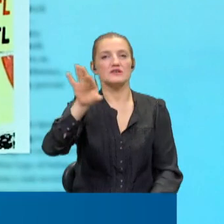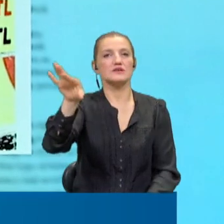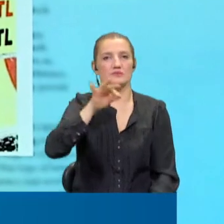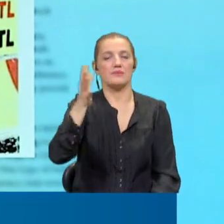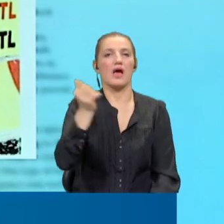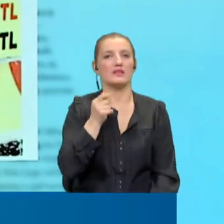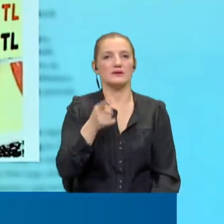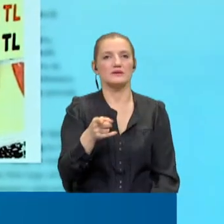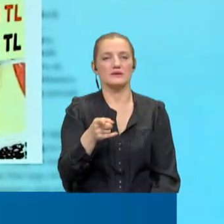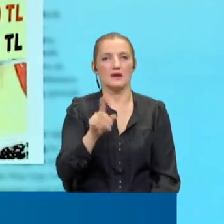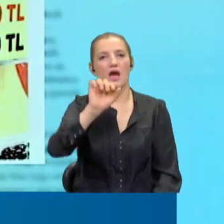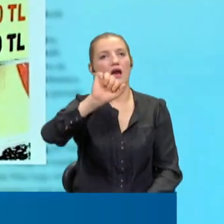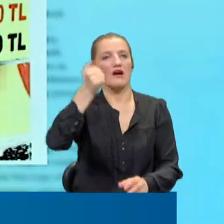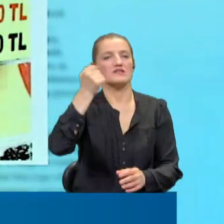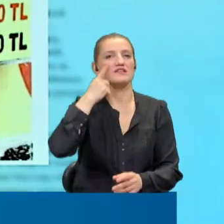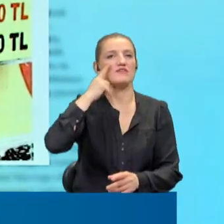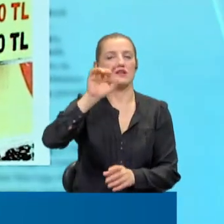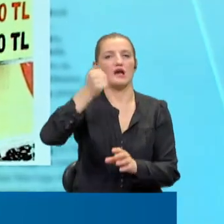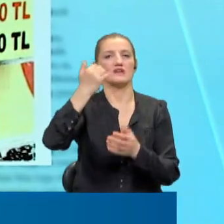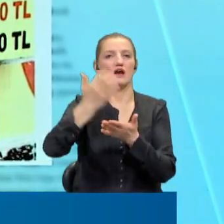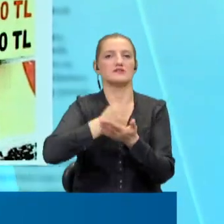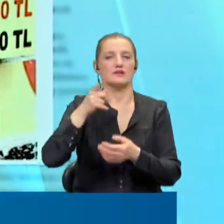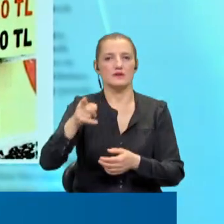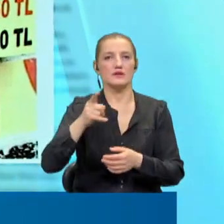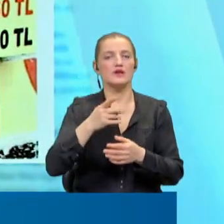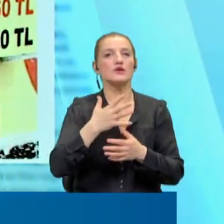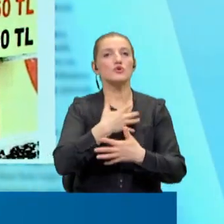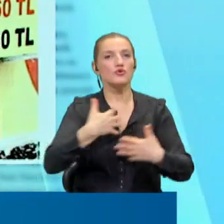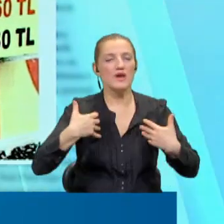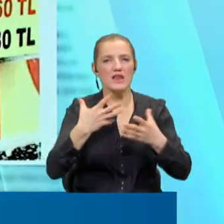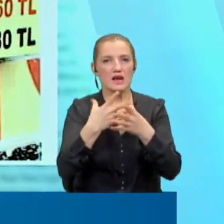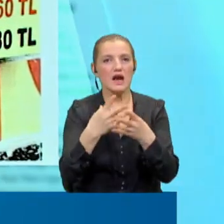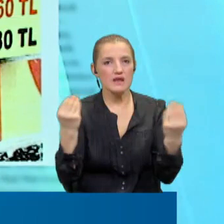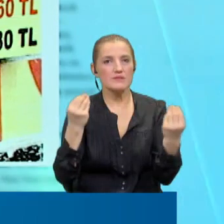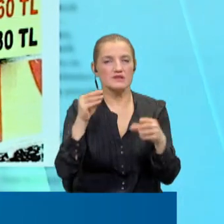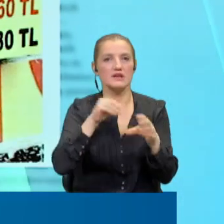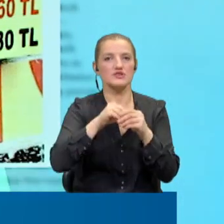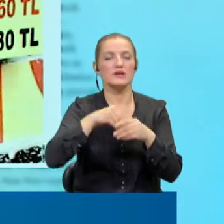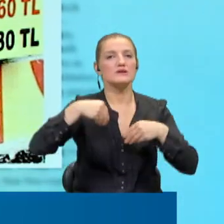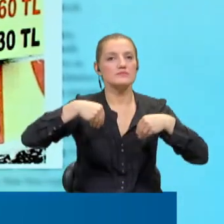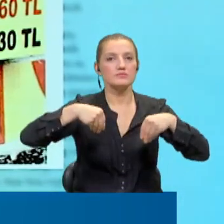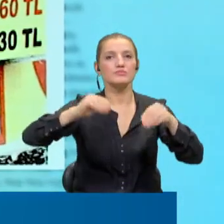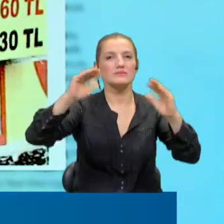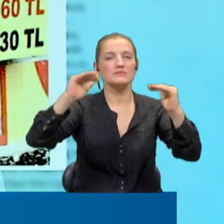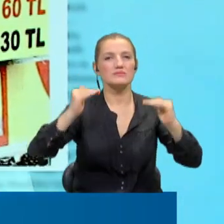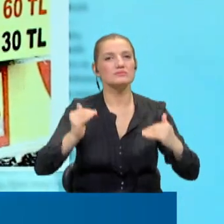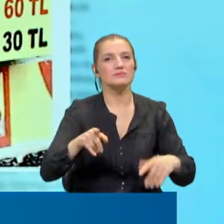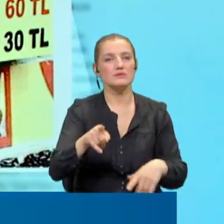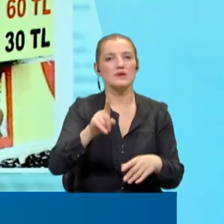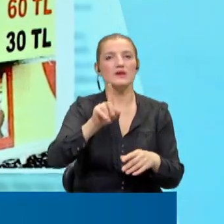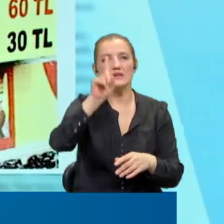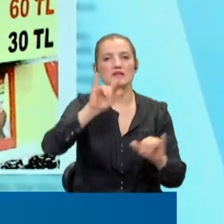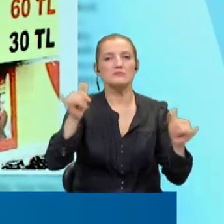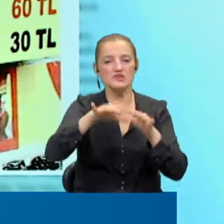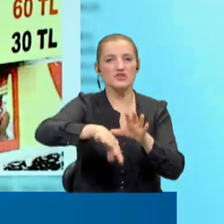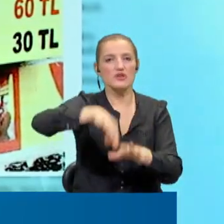gidecek yine kasa kazandı Genelde öyle oluyor güvenilirliğini yitirmesi nedeniyle satışları düşen Milli Piyango'nun yılbaşı çekiliş